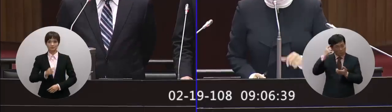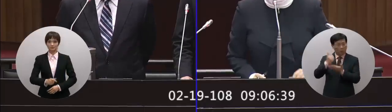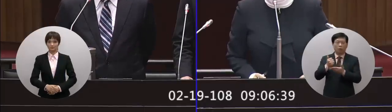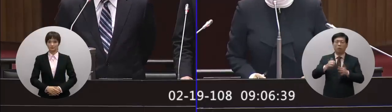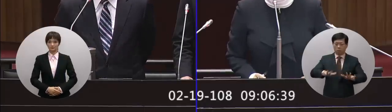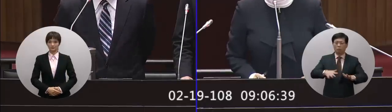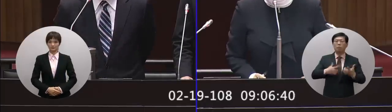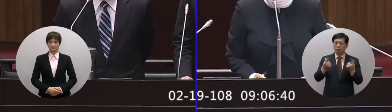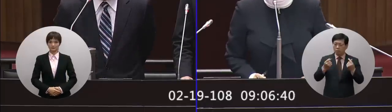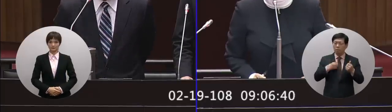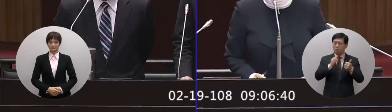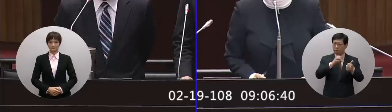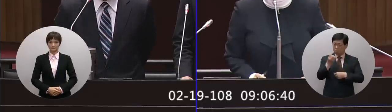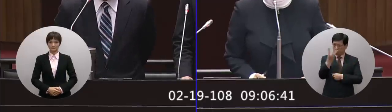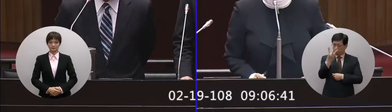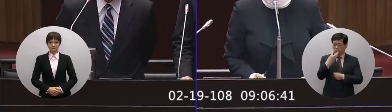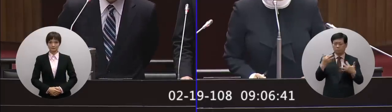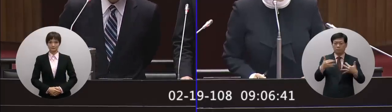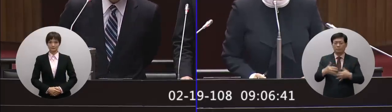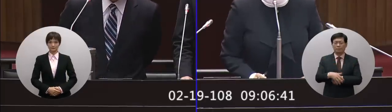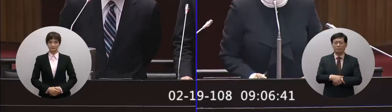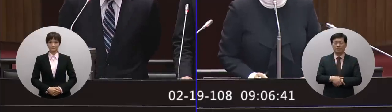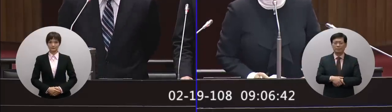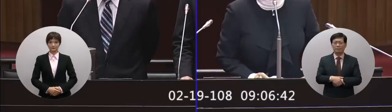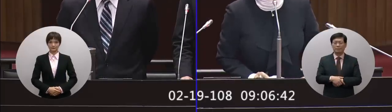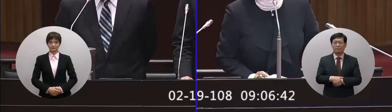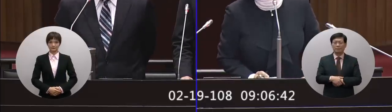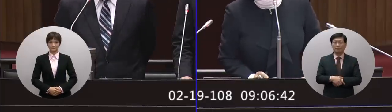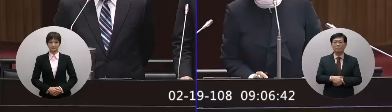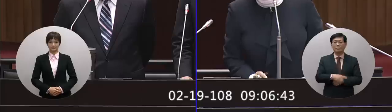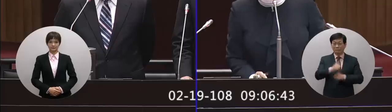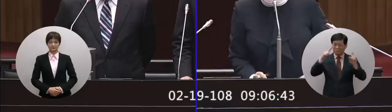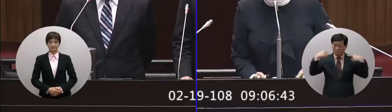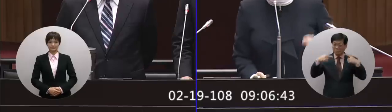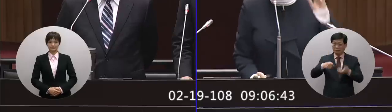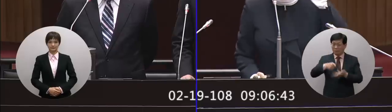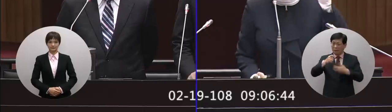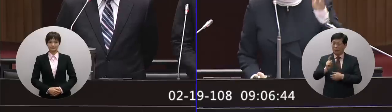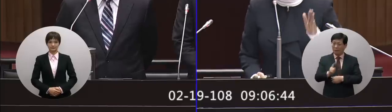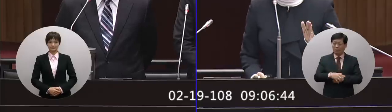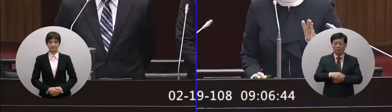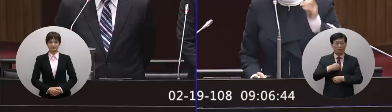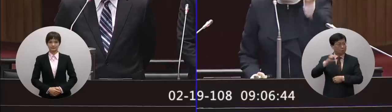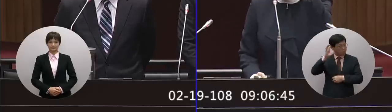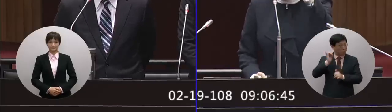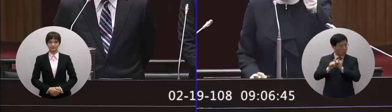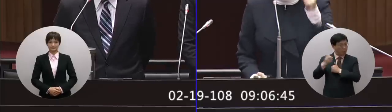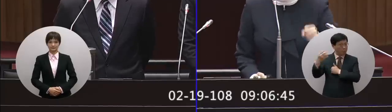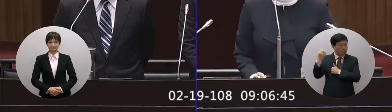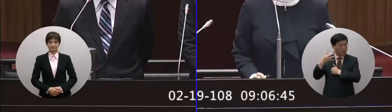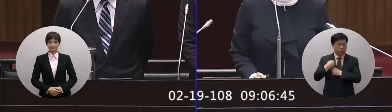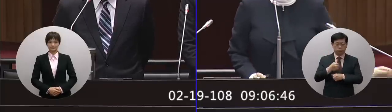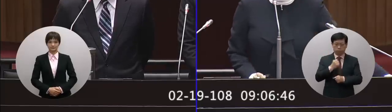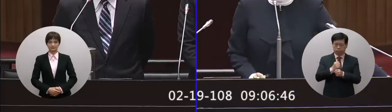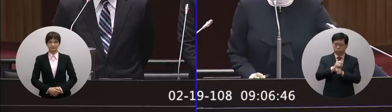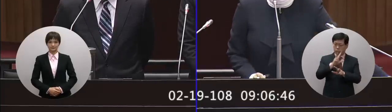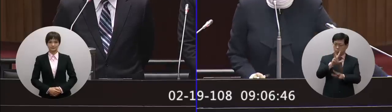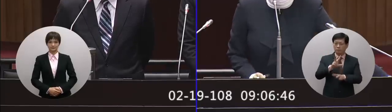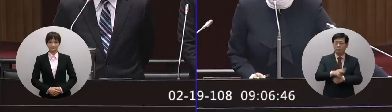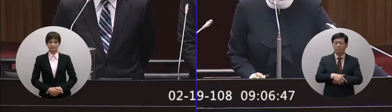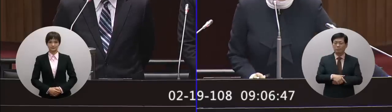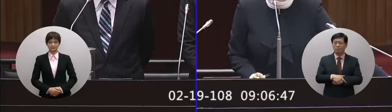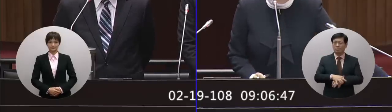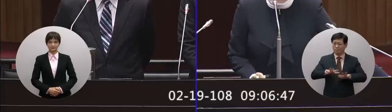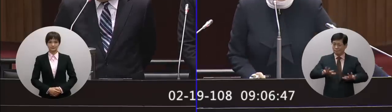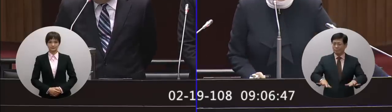今天本席会跟你想到3个议题，好不好？好，你最常讲到的一句话就是倾听民意做实事，所以